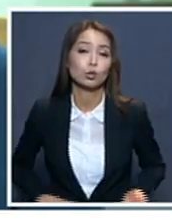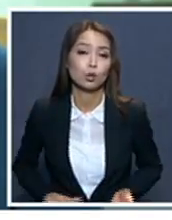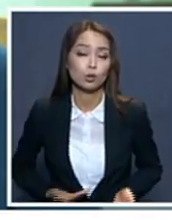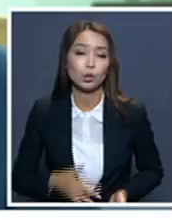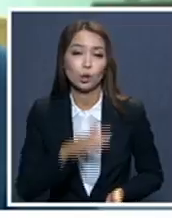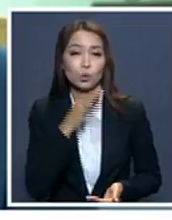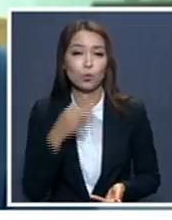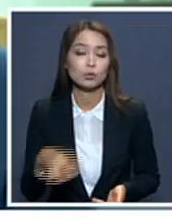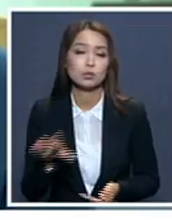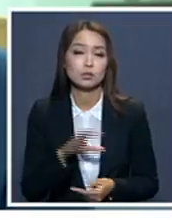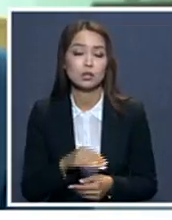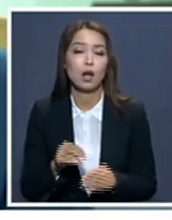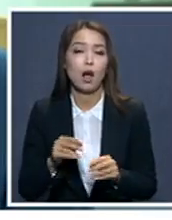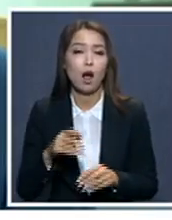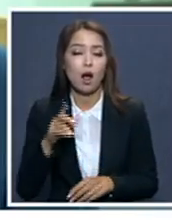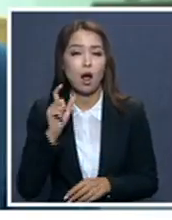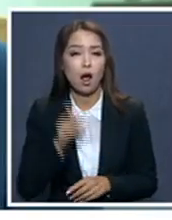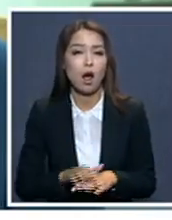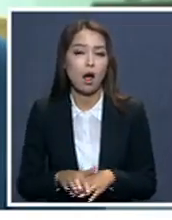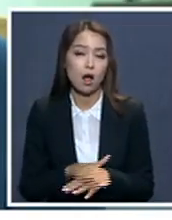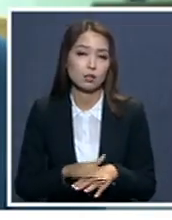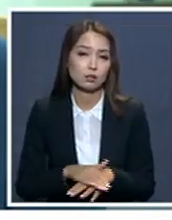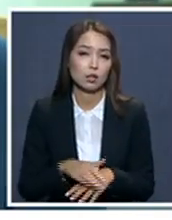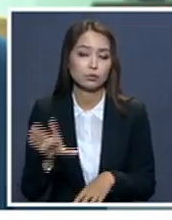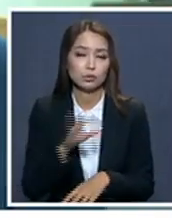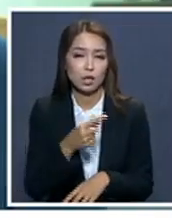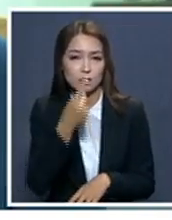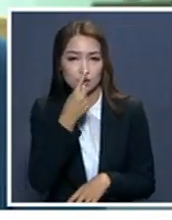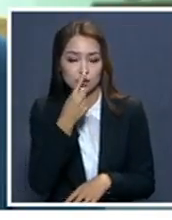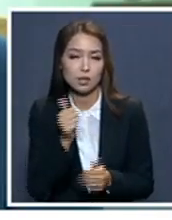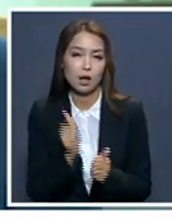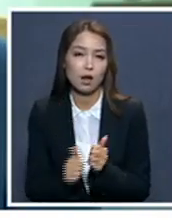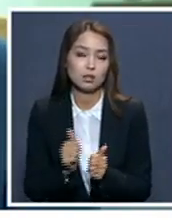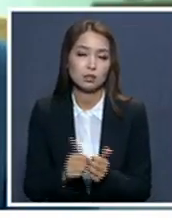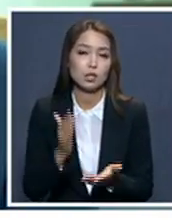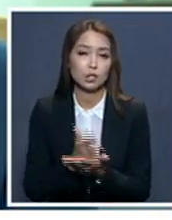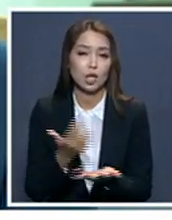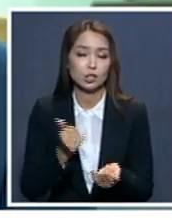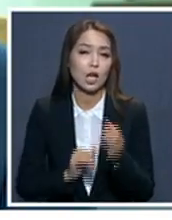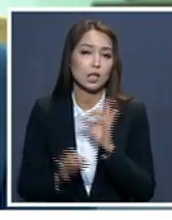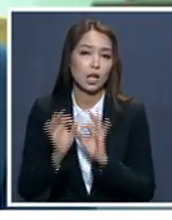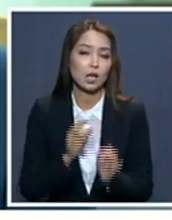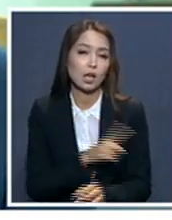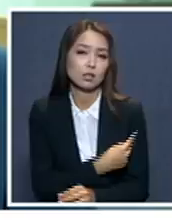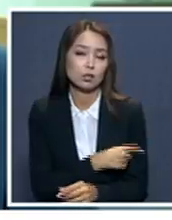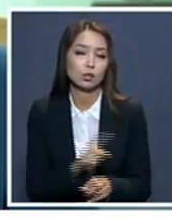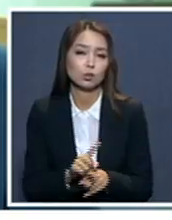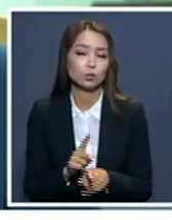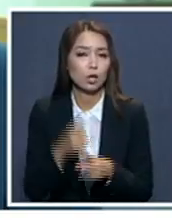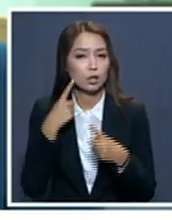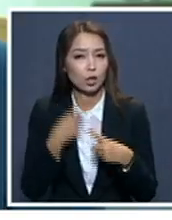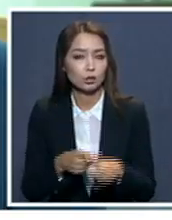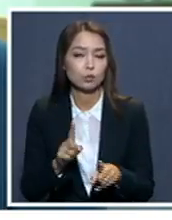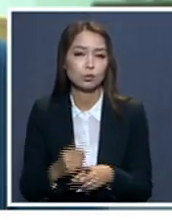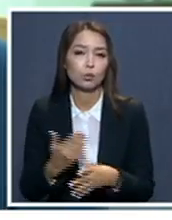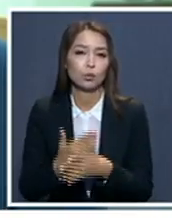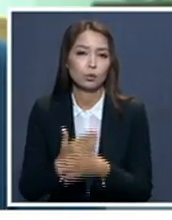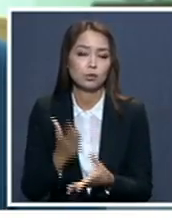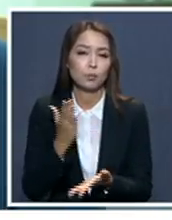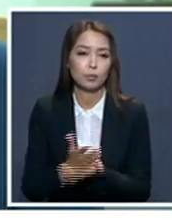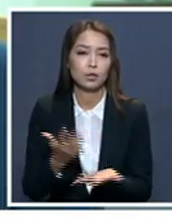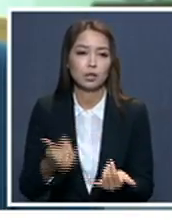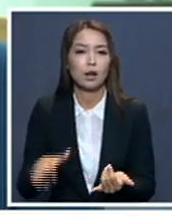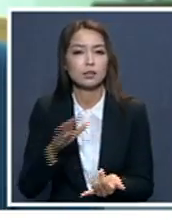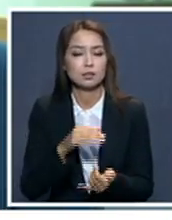көбінесе жүрек және қан қысымы ауруларына жиі шалдығады. Біз жақында дәрігерлерге көмекші құрал ретінде диагностикалық білезік жасаған